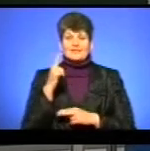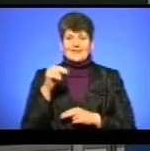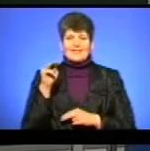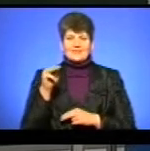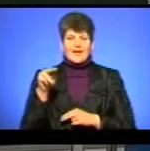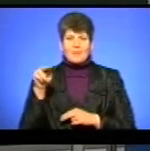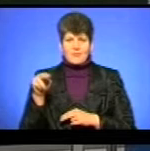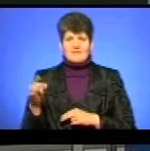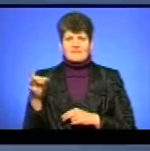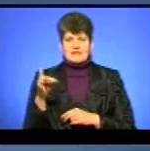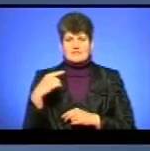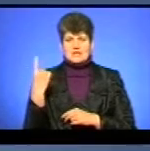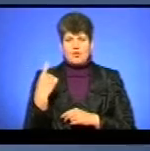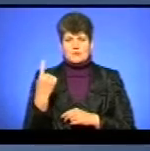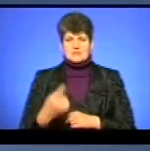Рівненщині.